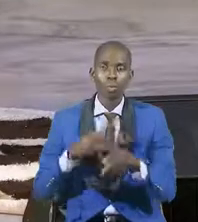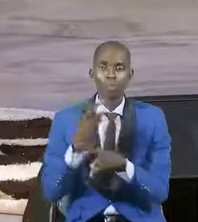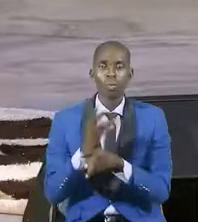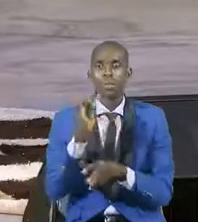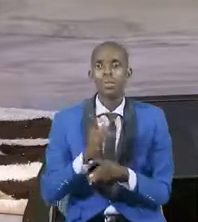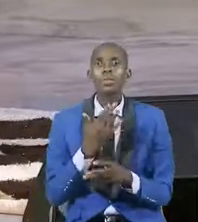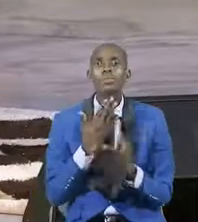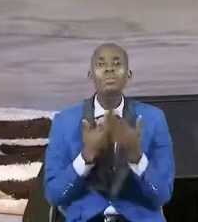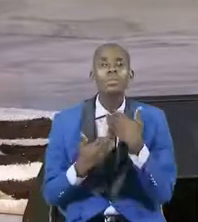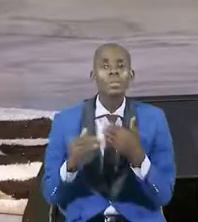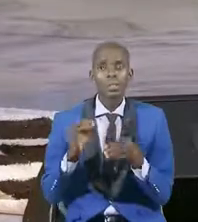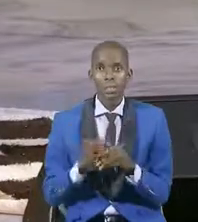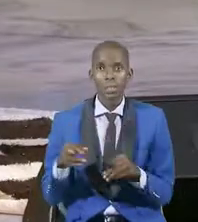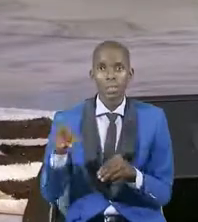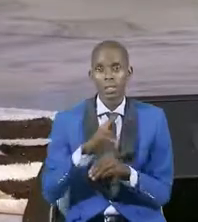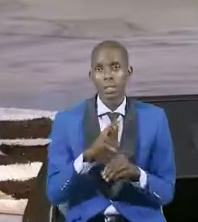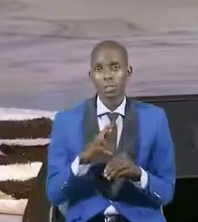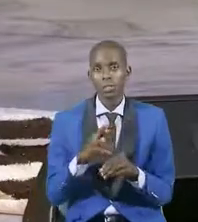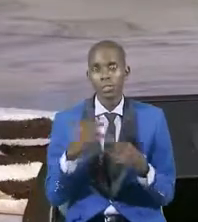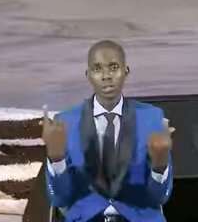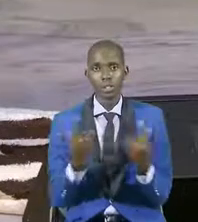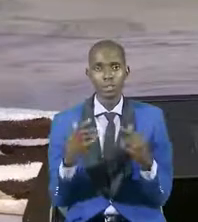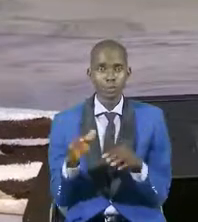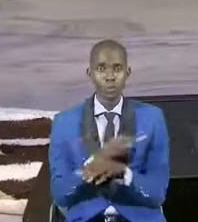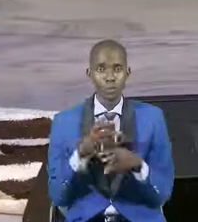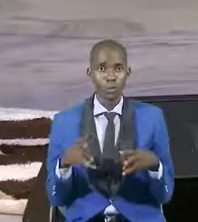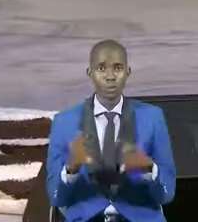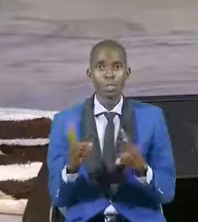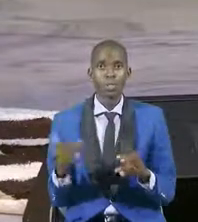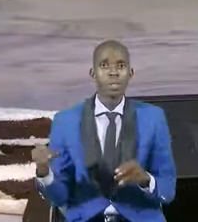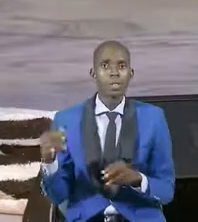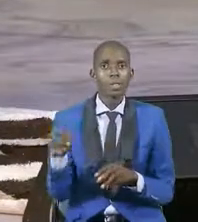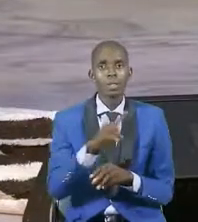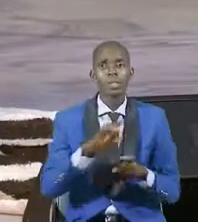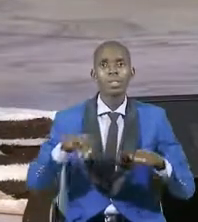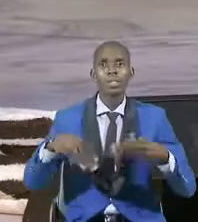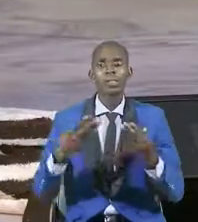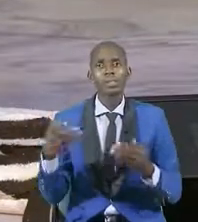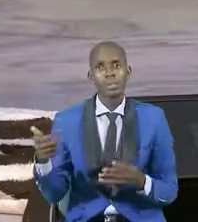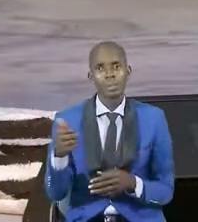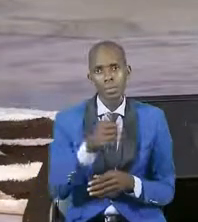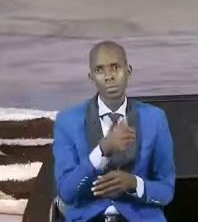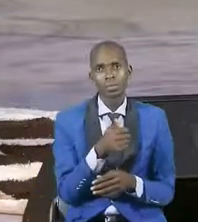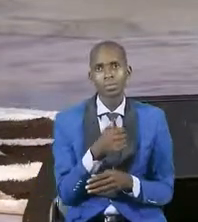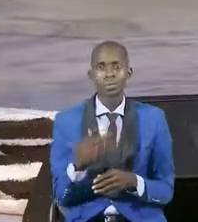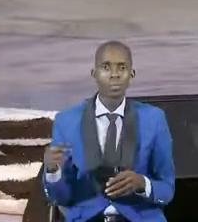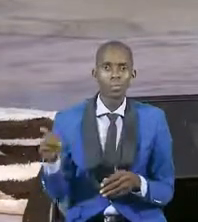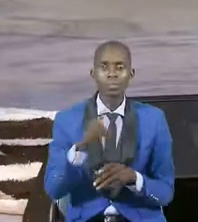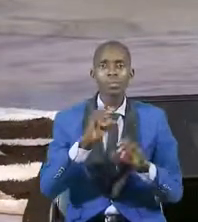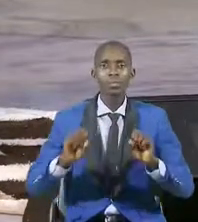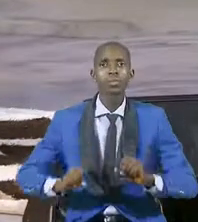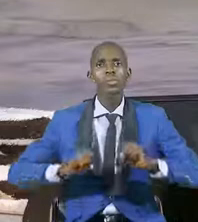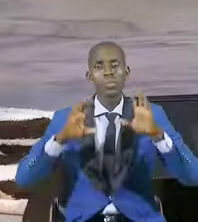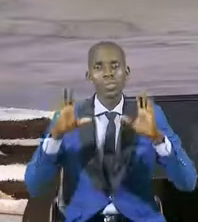pour dans leur état d'inconversion, dans leur état de dépravation, ils se sont vendus, ils se